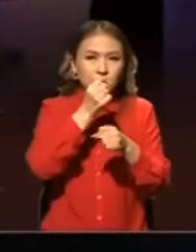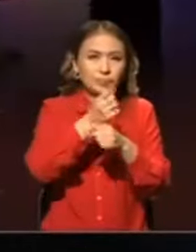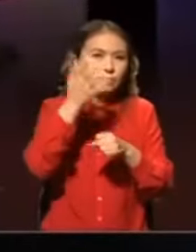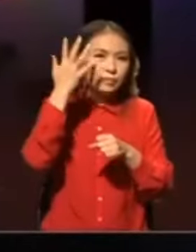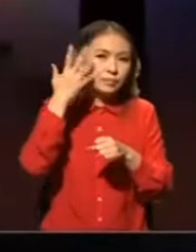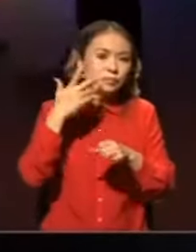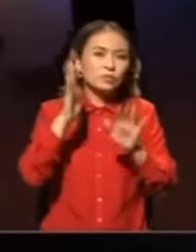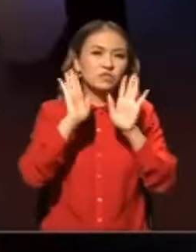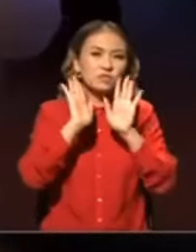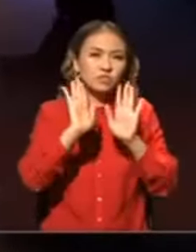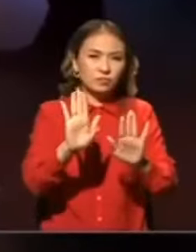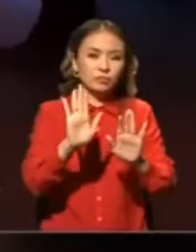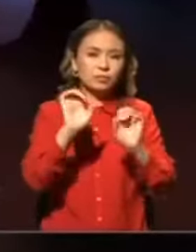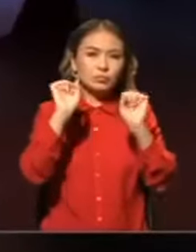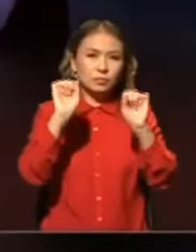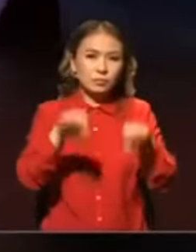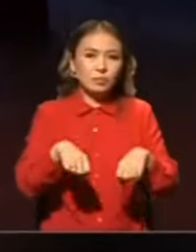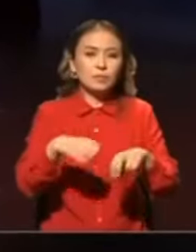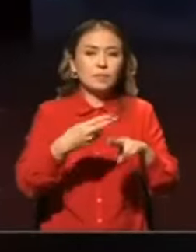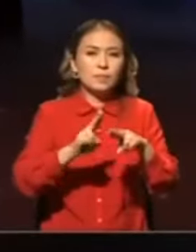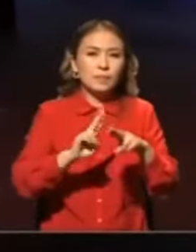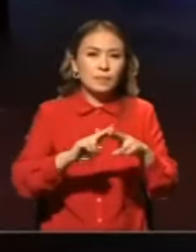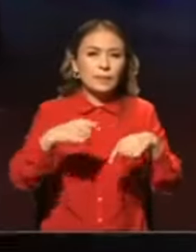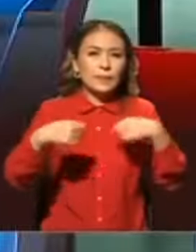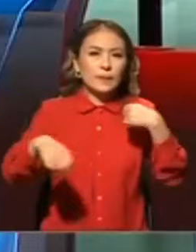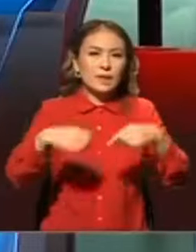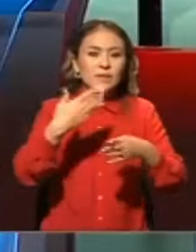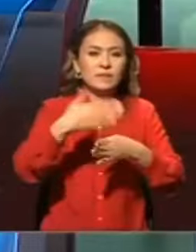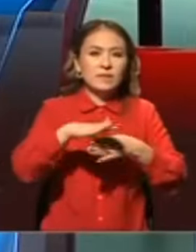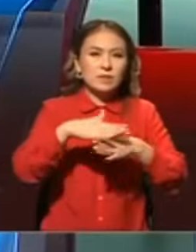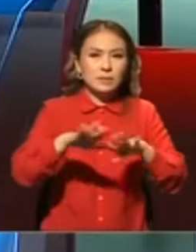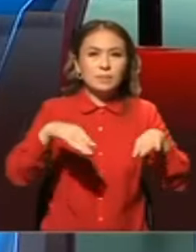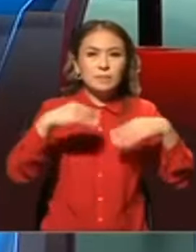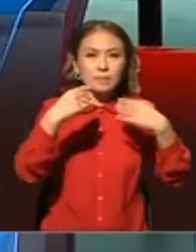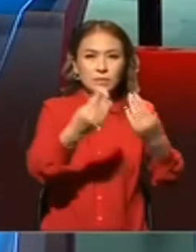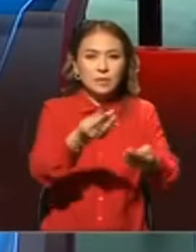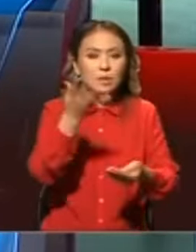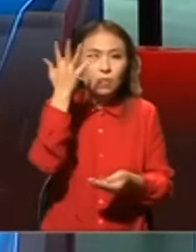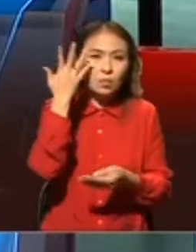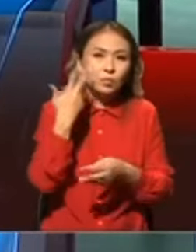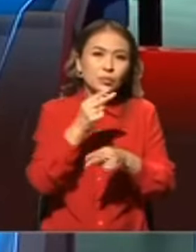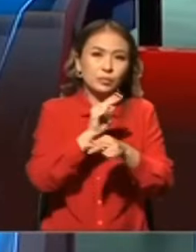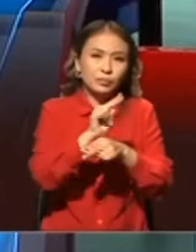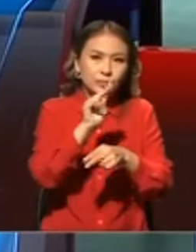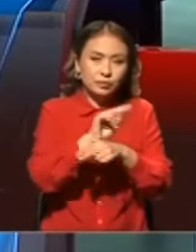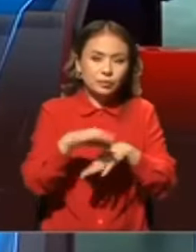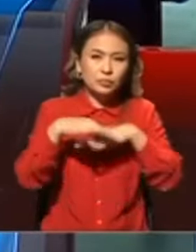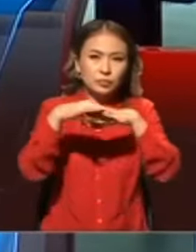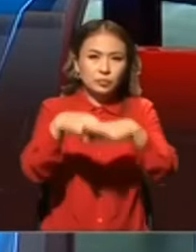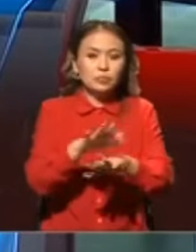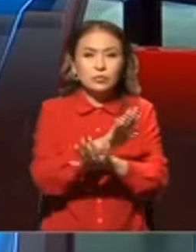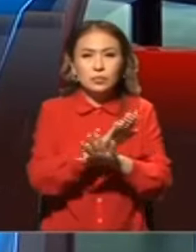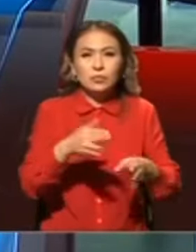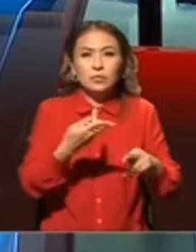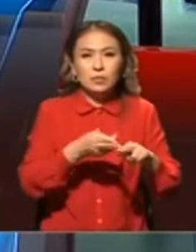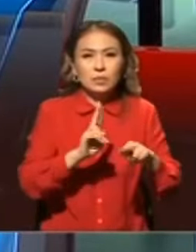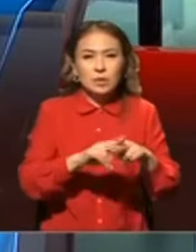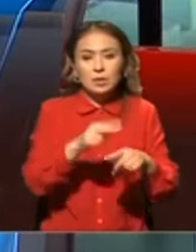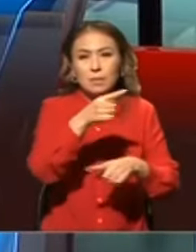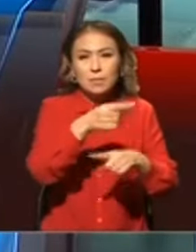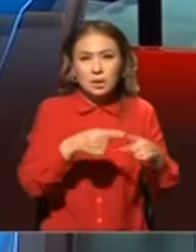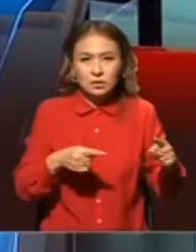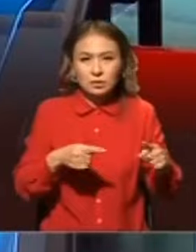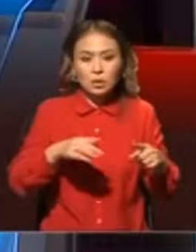анықтап қана барып, содан кейін барып осындай тауарлық несие беру. Ол тауарлық несиені беріп, оқытып, сүйемелдеу жасап қана қойған ол істің жарты